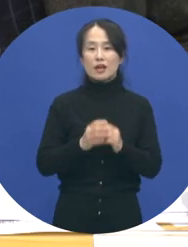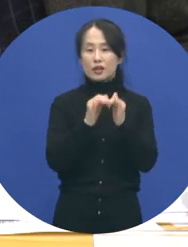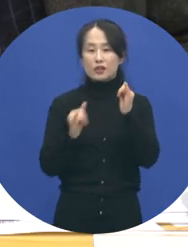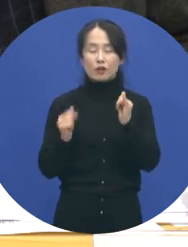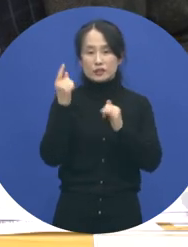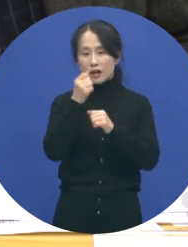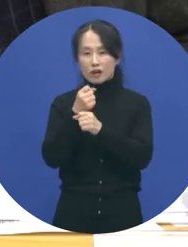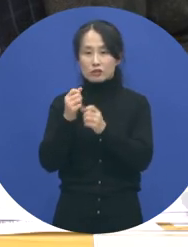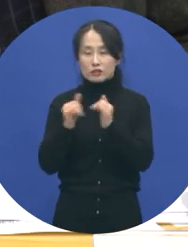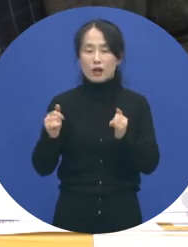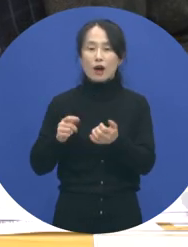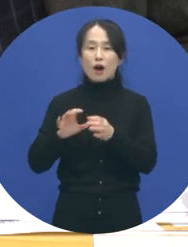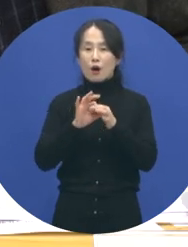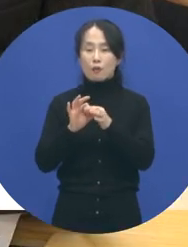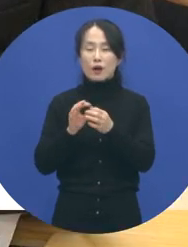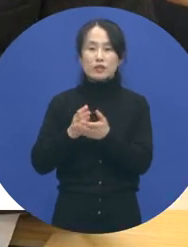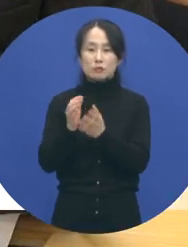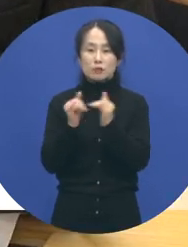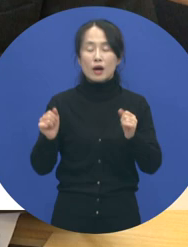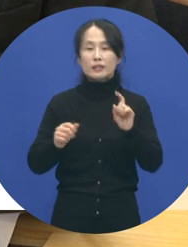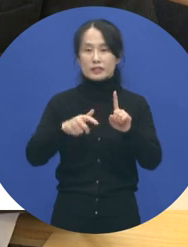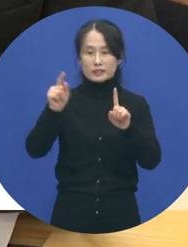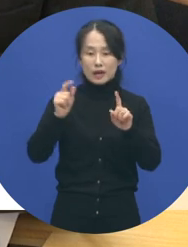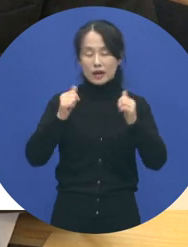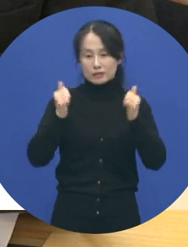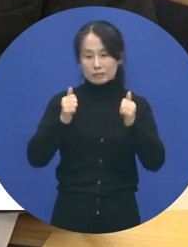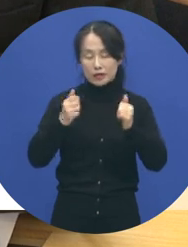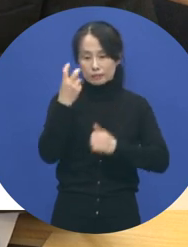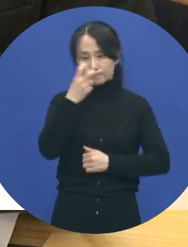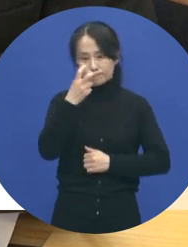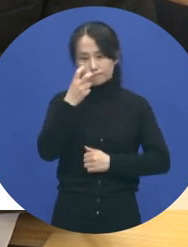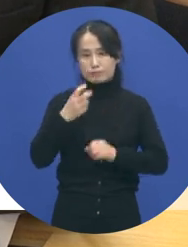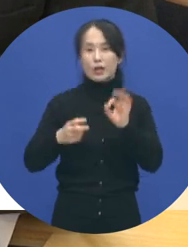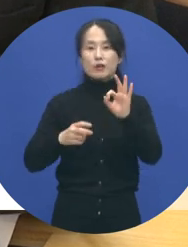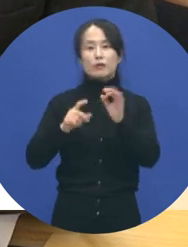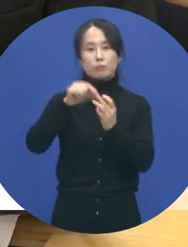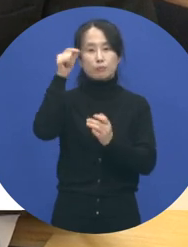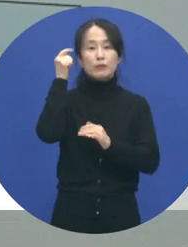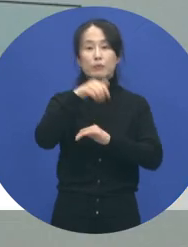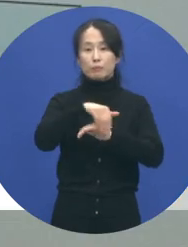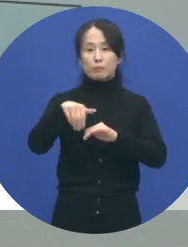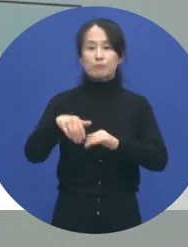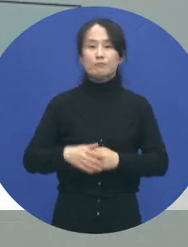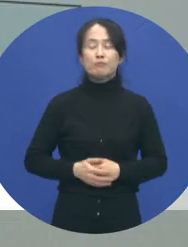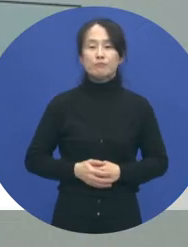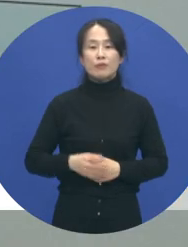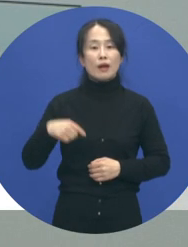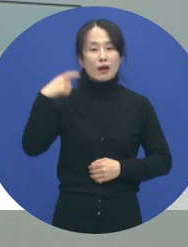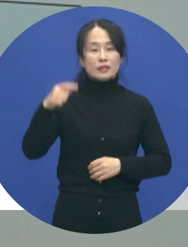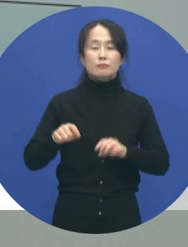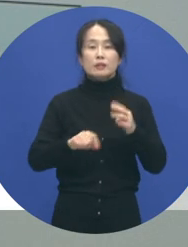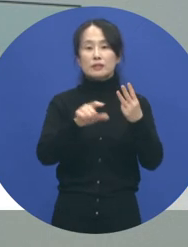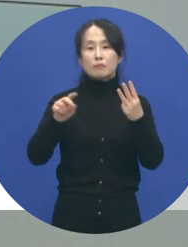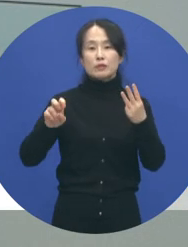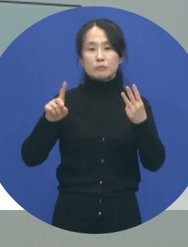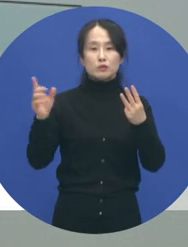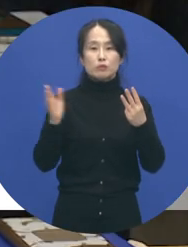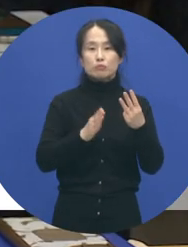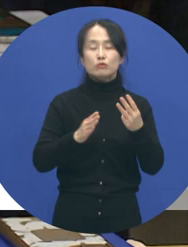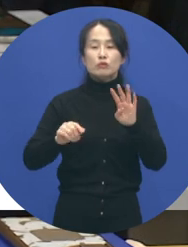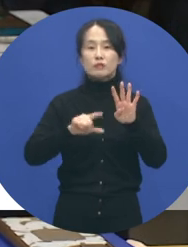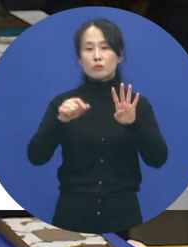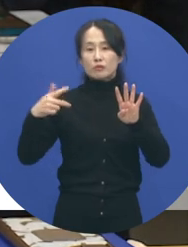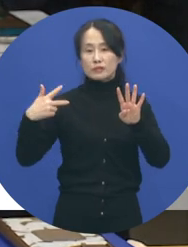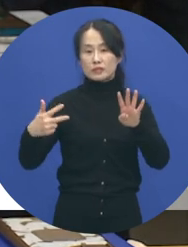등 관련 전문가 등의 1차 심사 과정을 거쳐 개 후보작을 정합니다 이어 3월 21일부터 4월